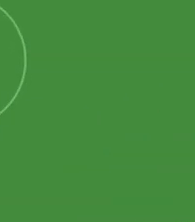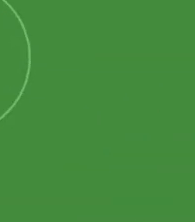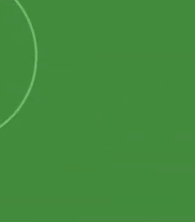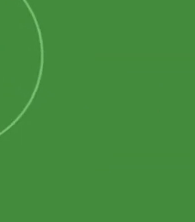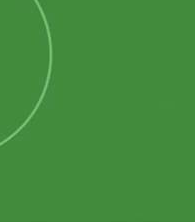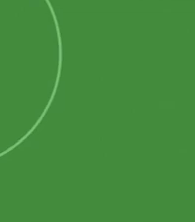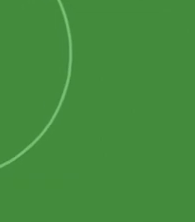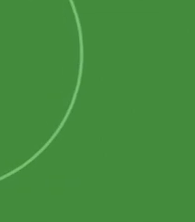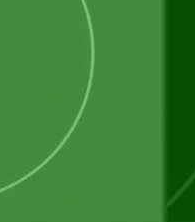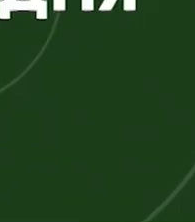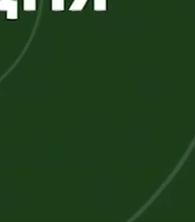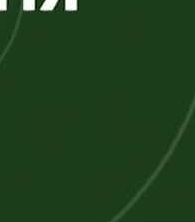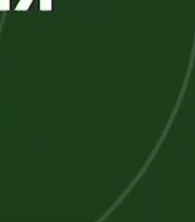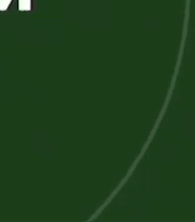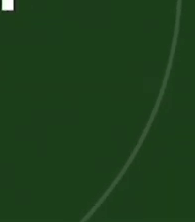Музика